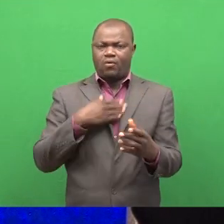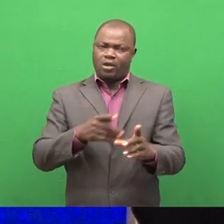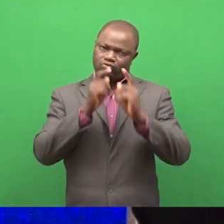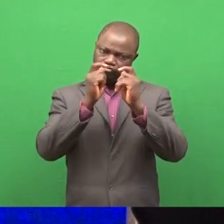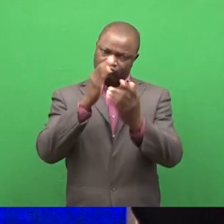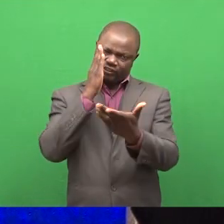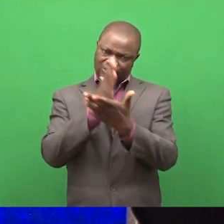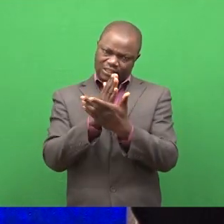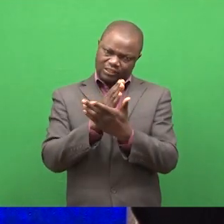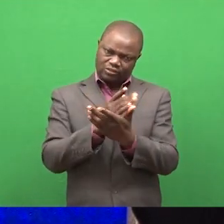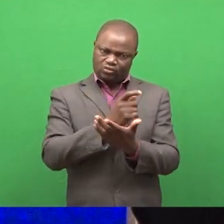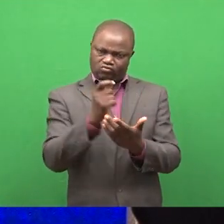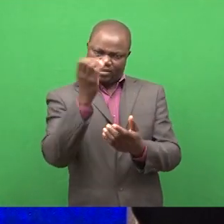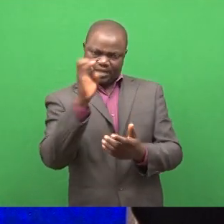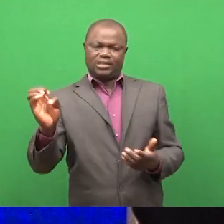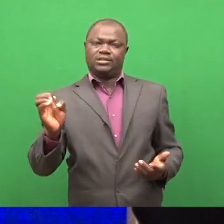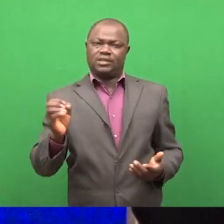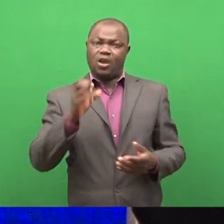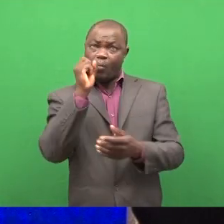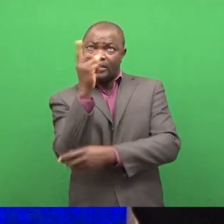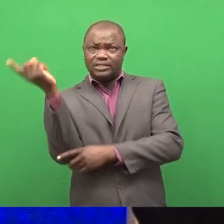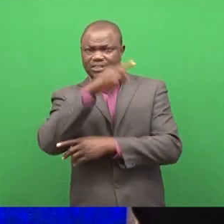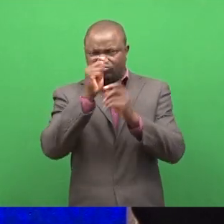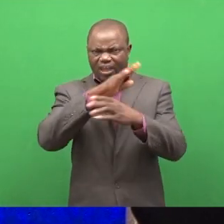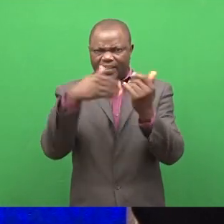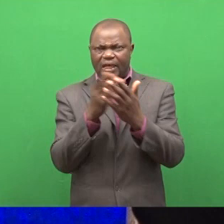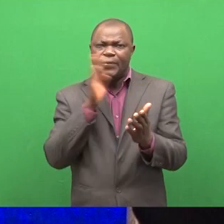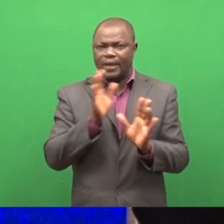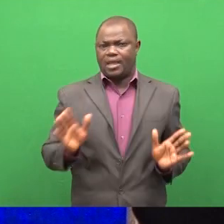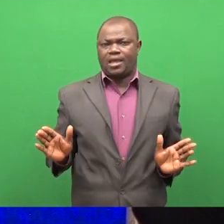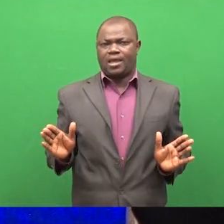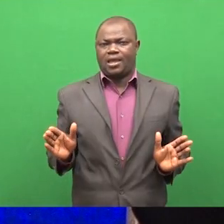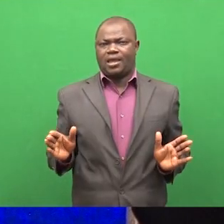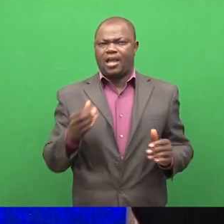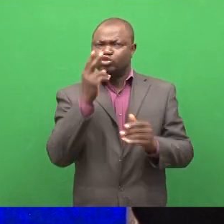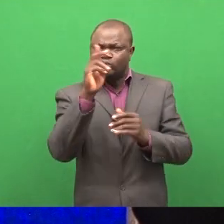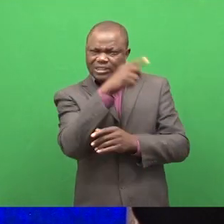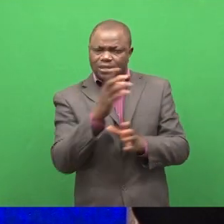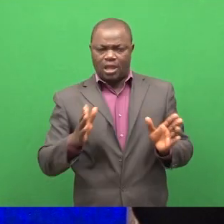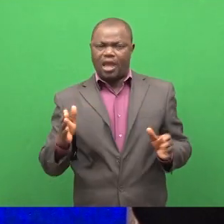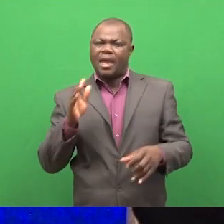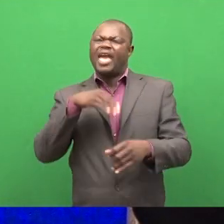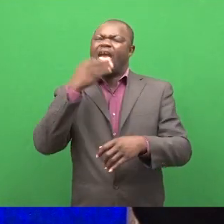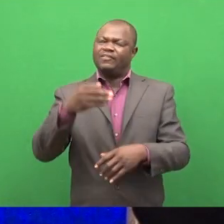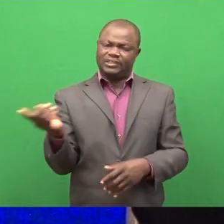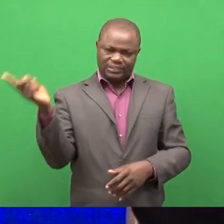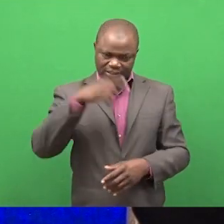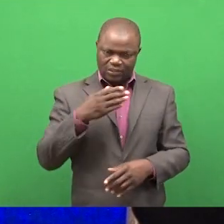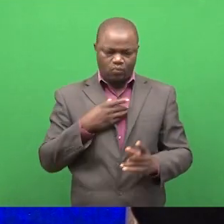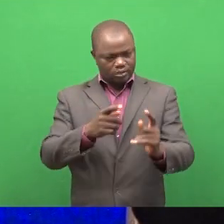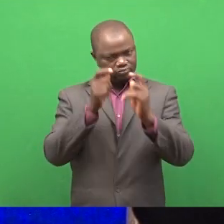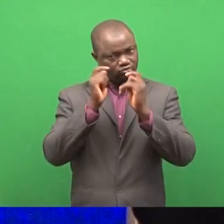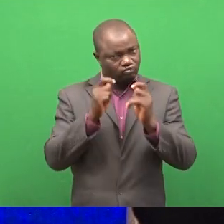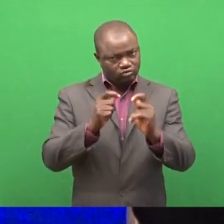kubva pekutanga kusvika pekupedzisira kwete musi umwe chete kwete misi miviri kwete mitatu asi mazuva ese